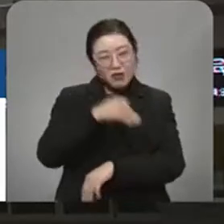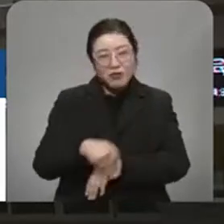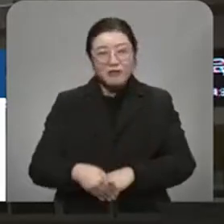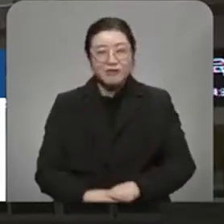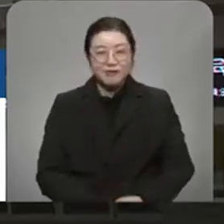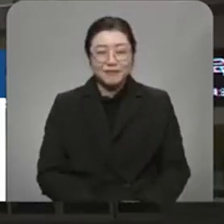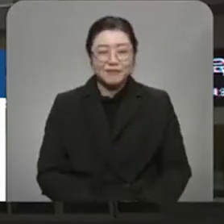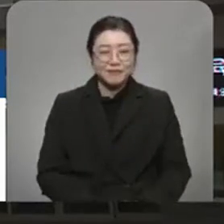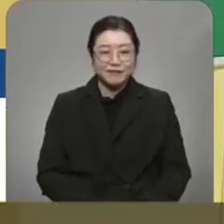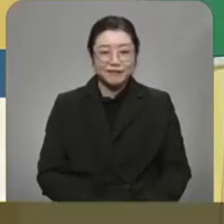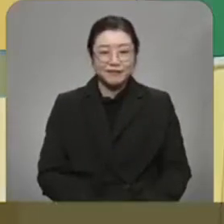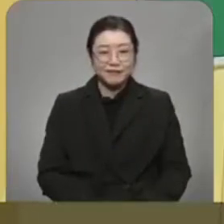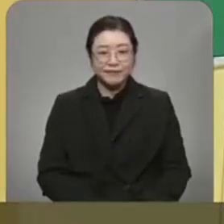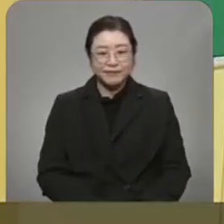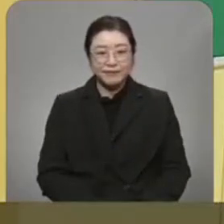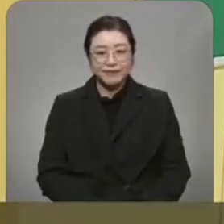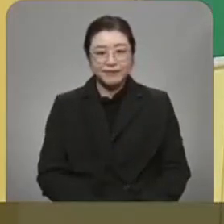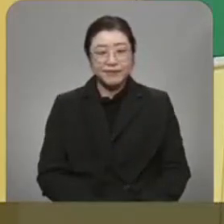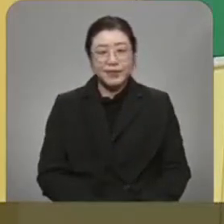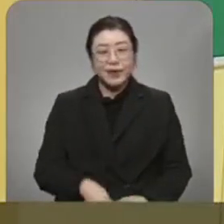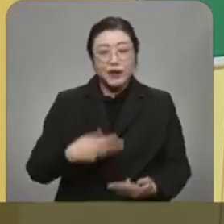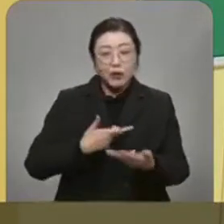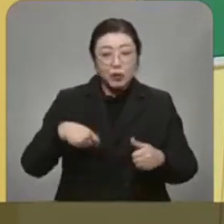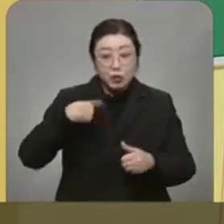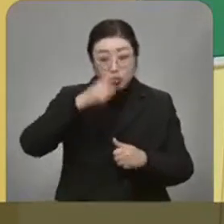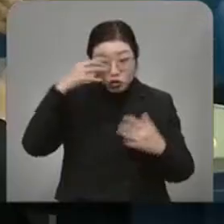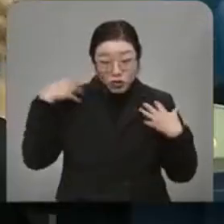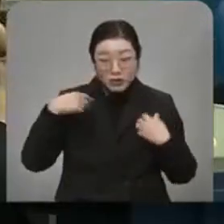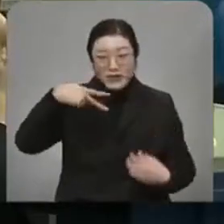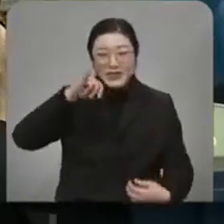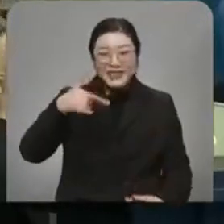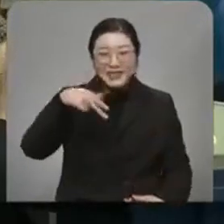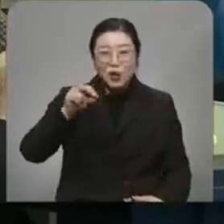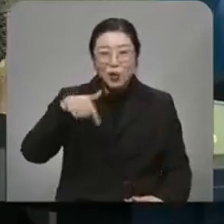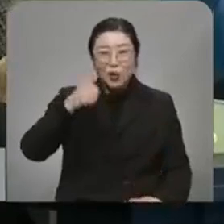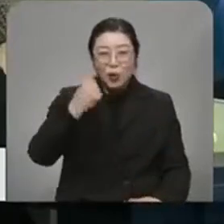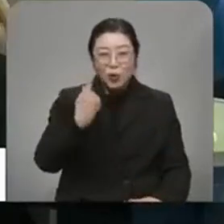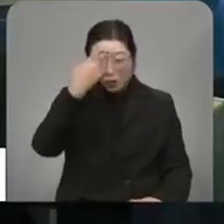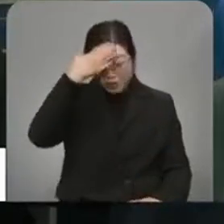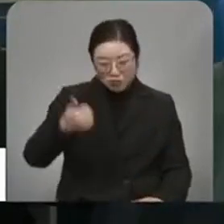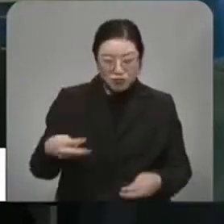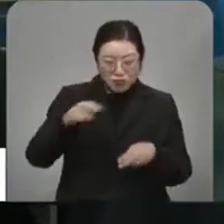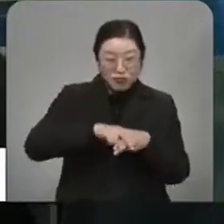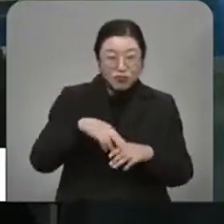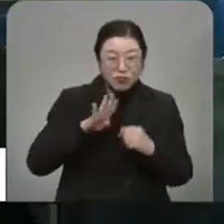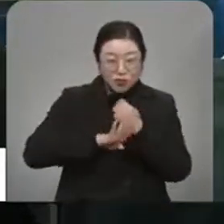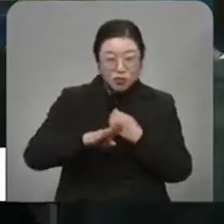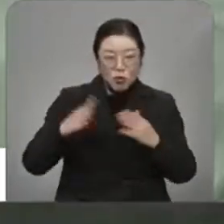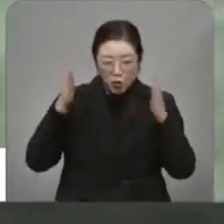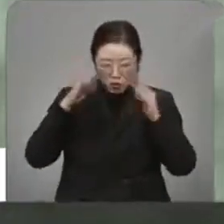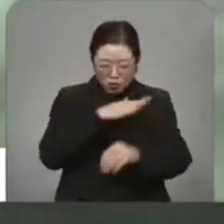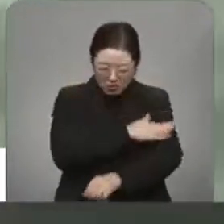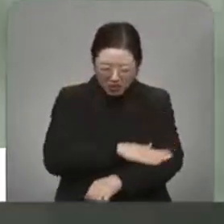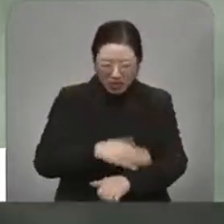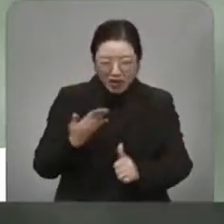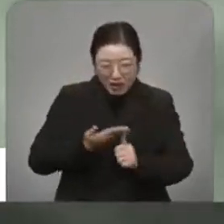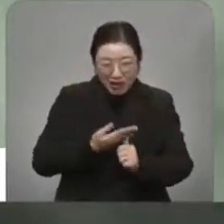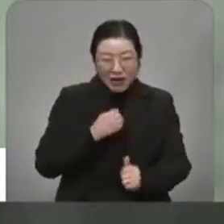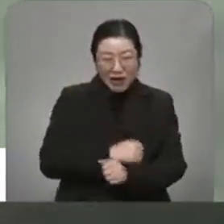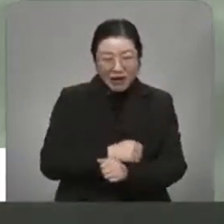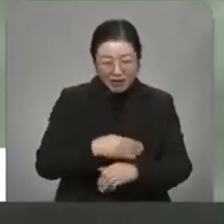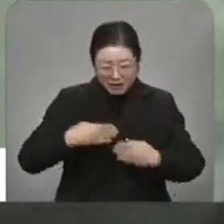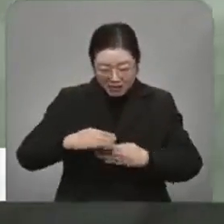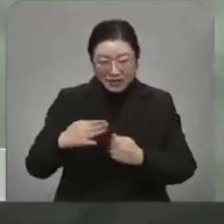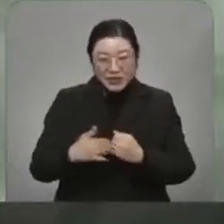계획으로 있습니다 강원도 교육청은 신경호 교육감 치임 이후 학력 신장 정책을 세일이 추진한만큼 올해